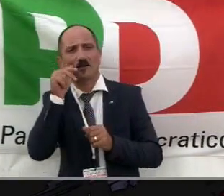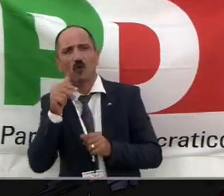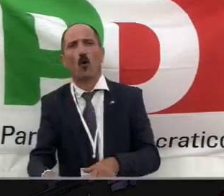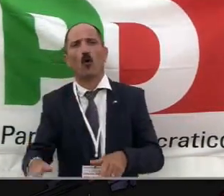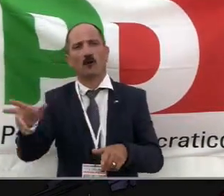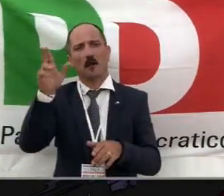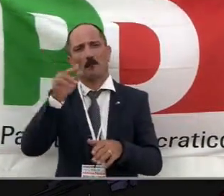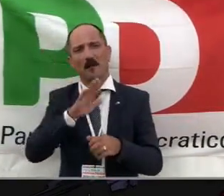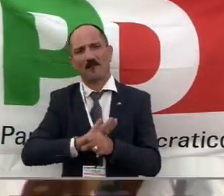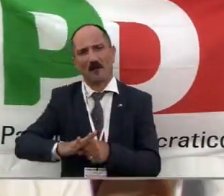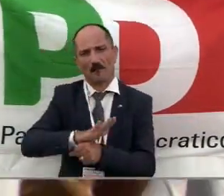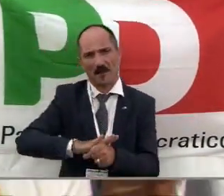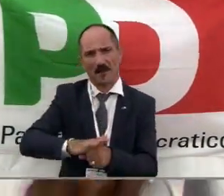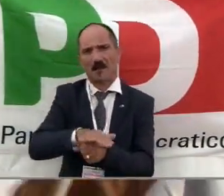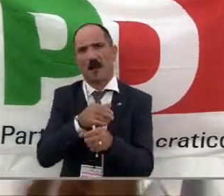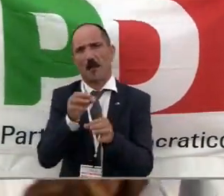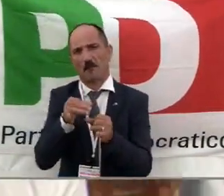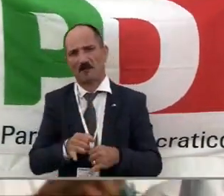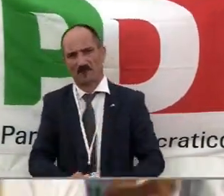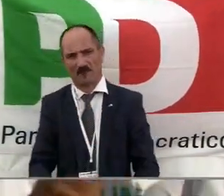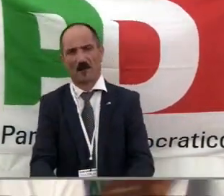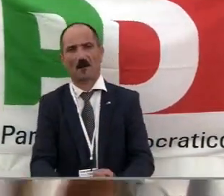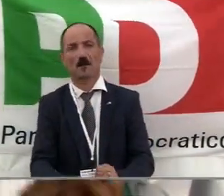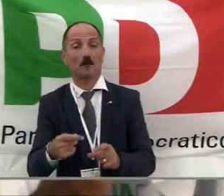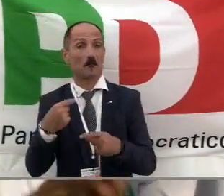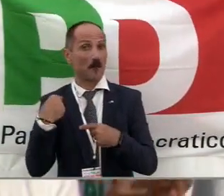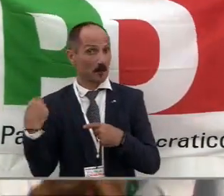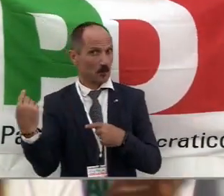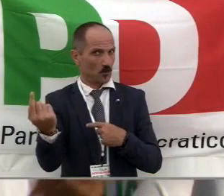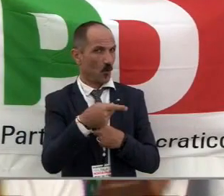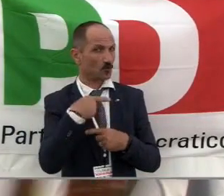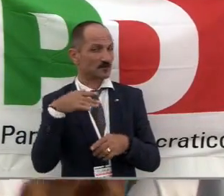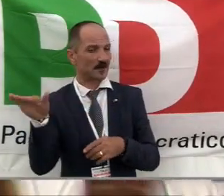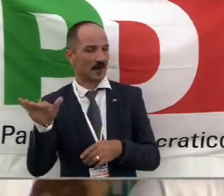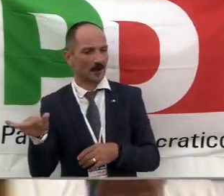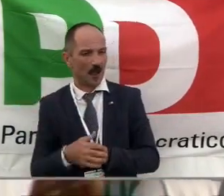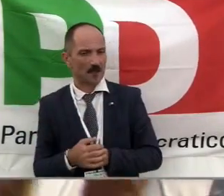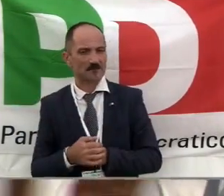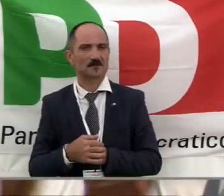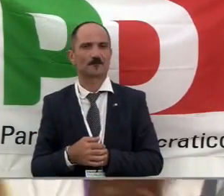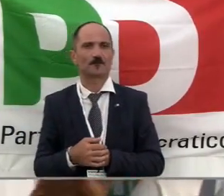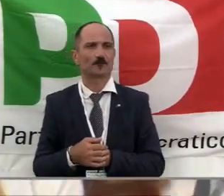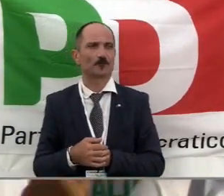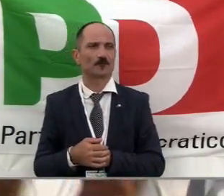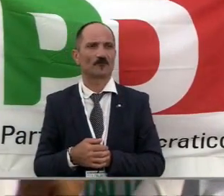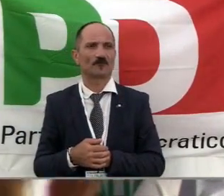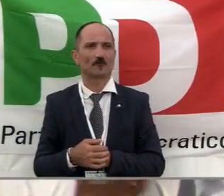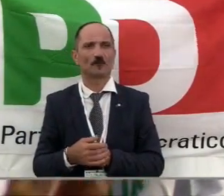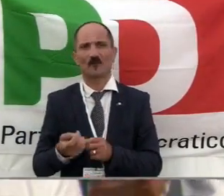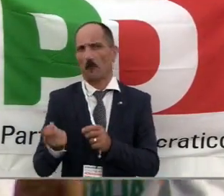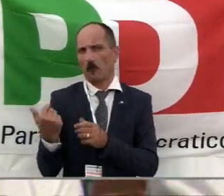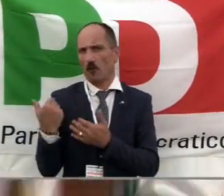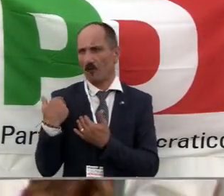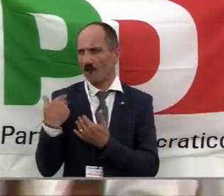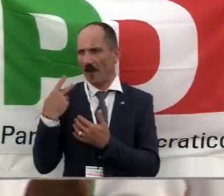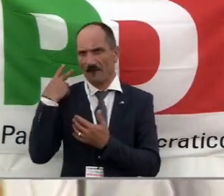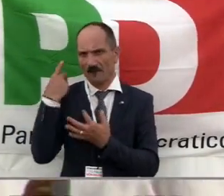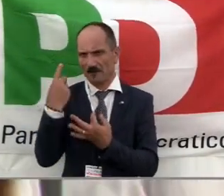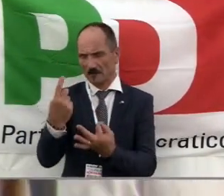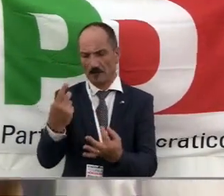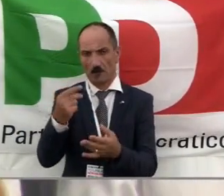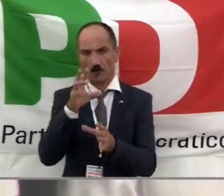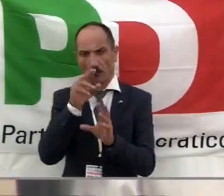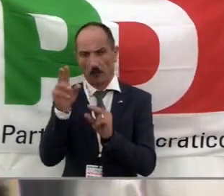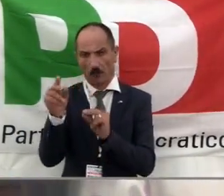le famiglie, per i figli, per i nostri ragazzi. Avete sentito poco fa